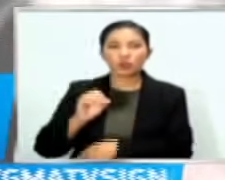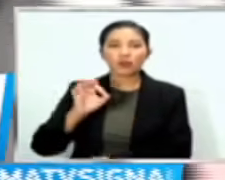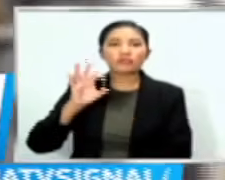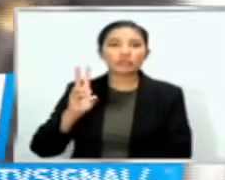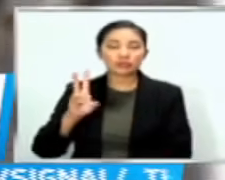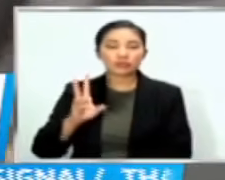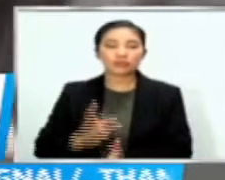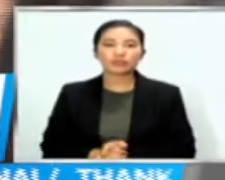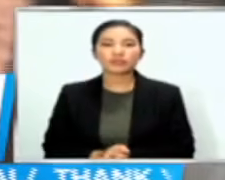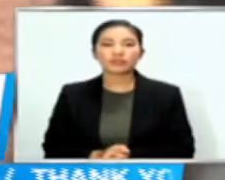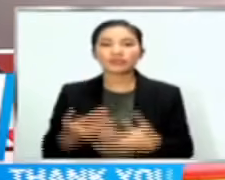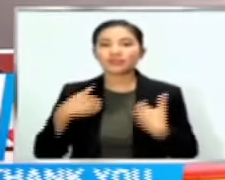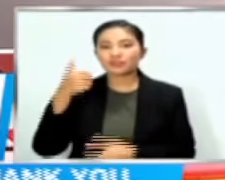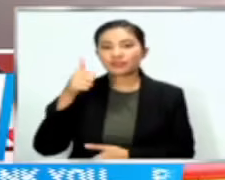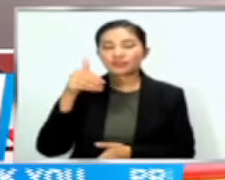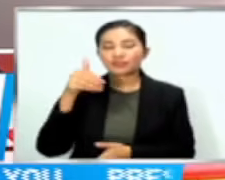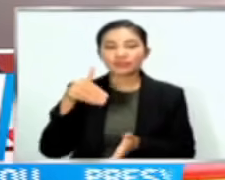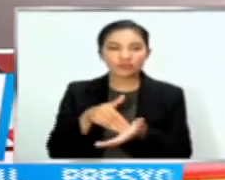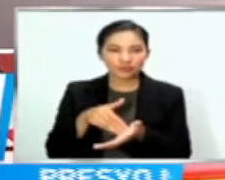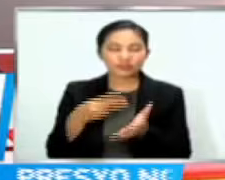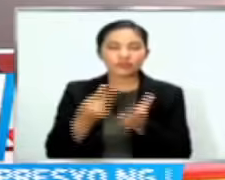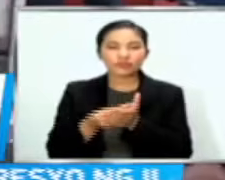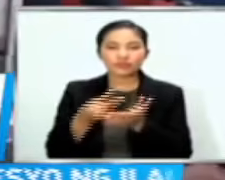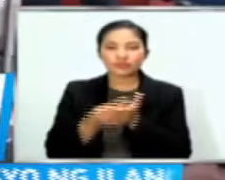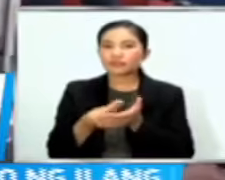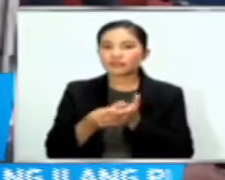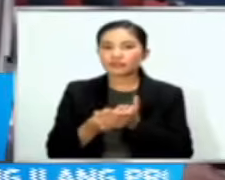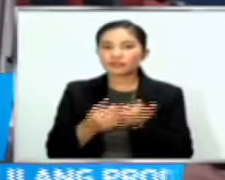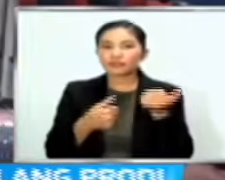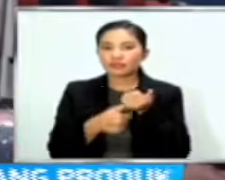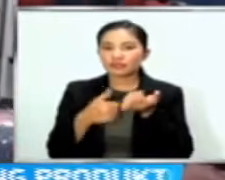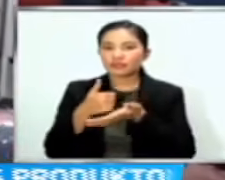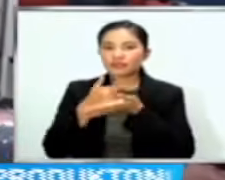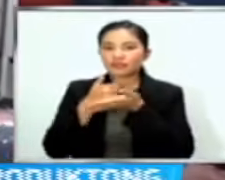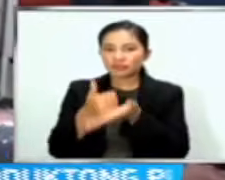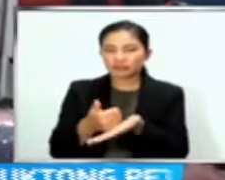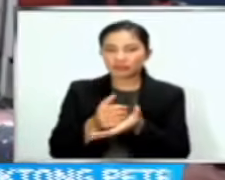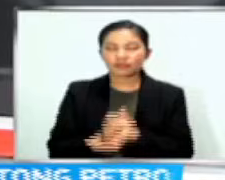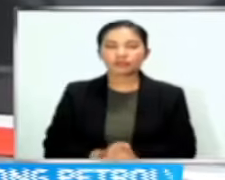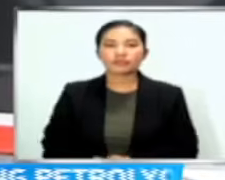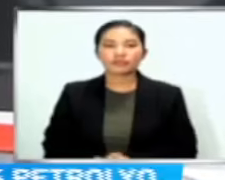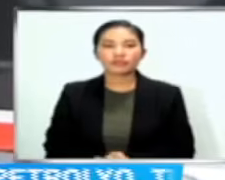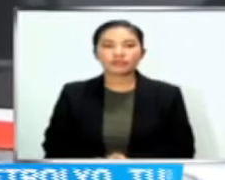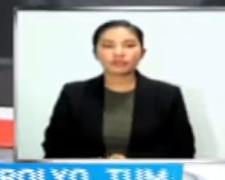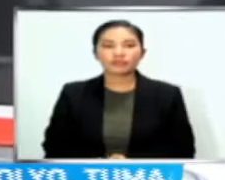10,000 pesos din financial assistance para sa kanila. Tina Panganiban Perez, GMA News.